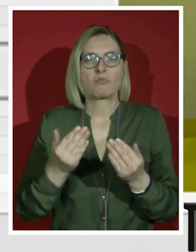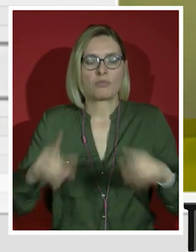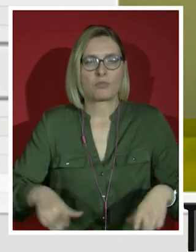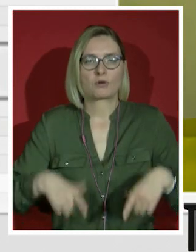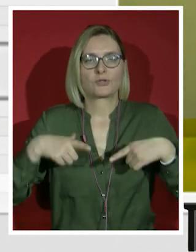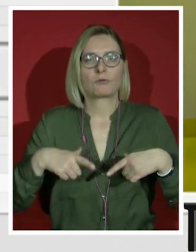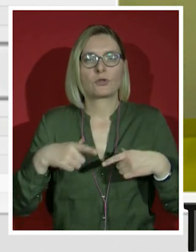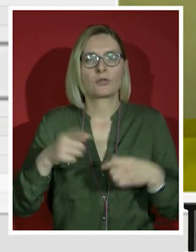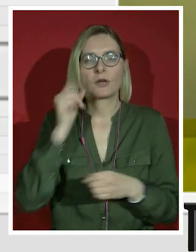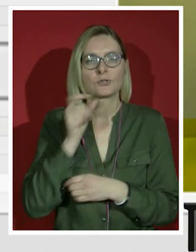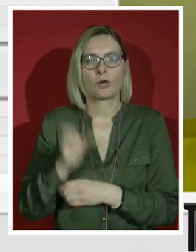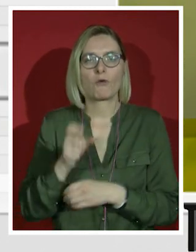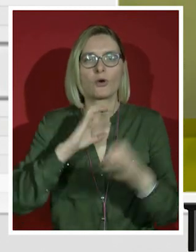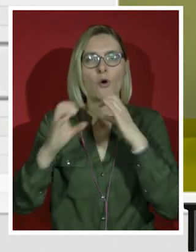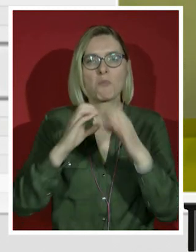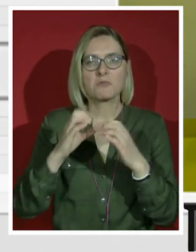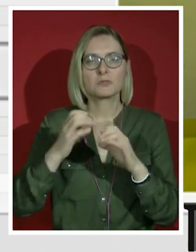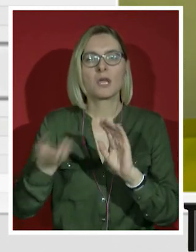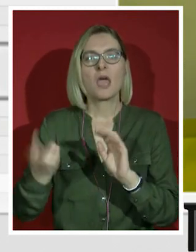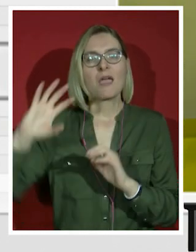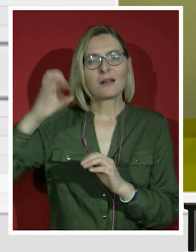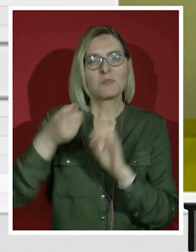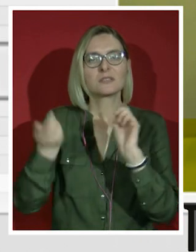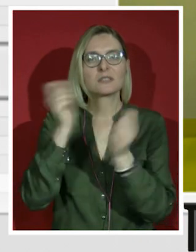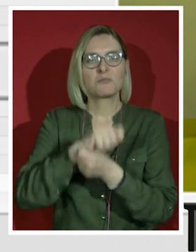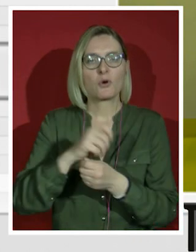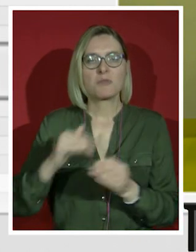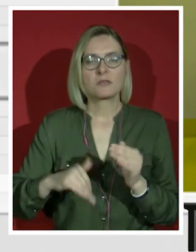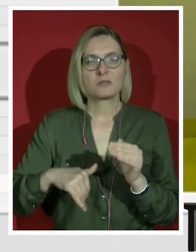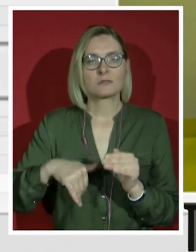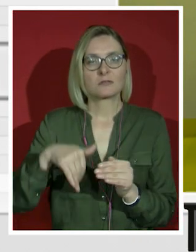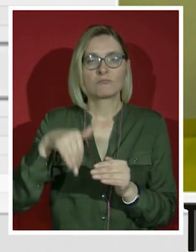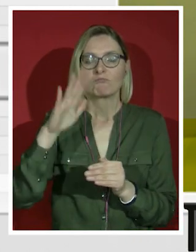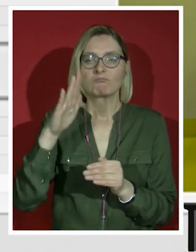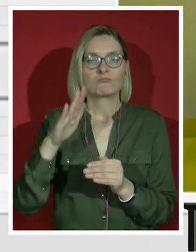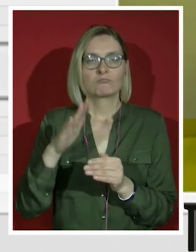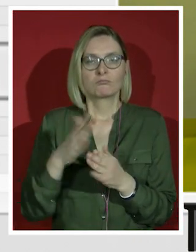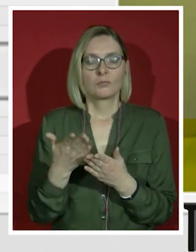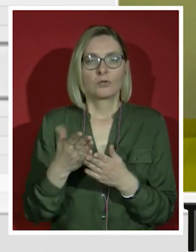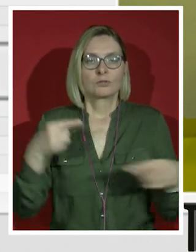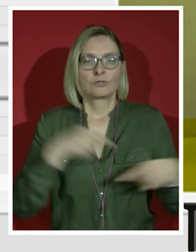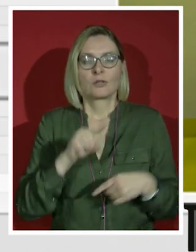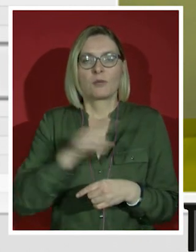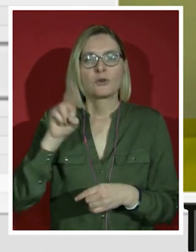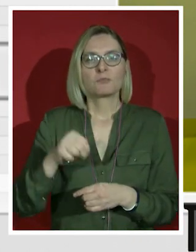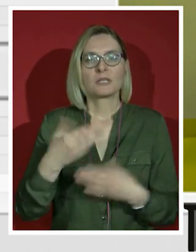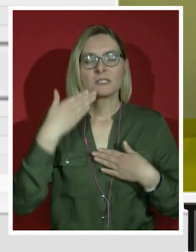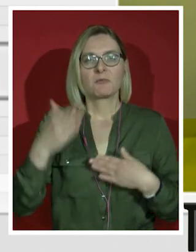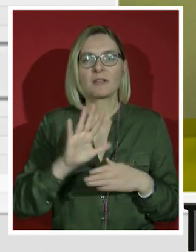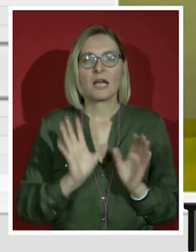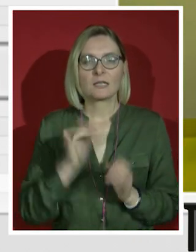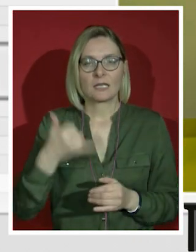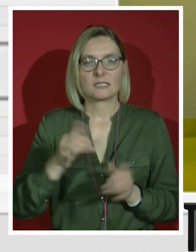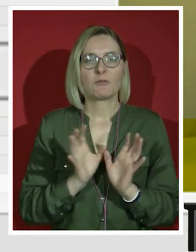човекот, телекомуникациски системи и климатските промени како најголем фактор. За жал не можеме да се пофалиме дека сме во цело задоволни